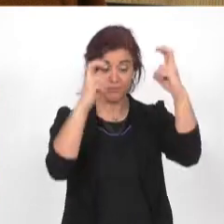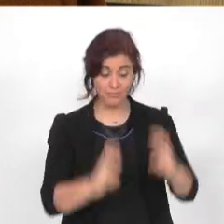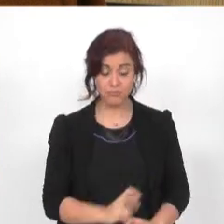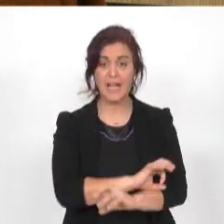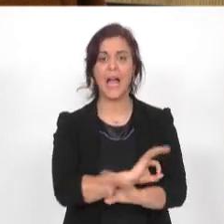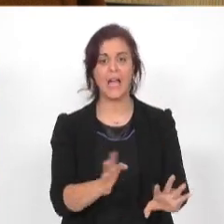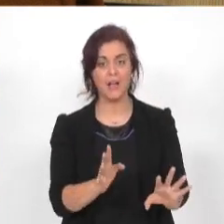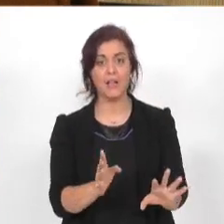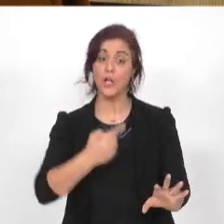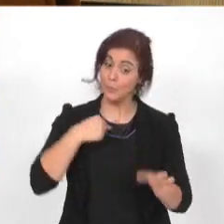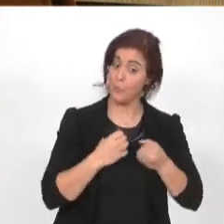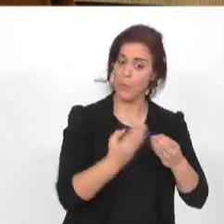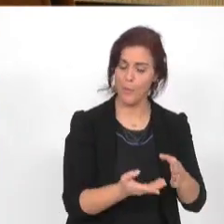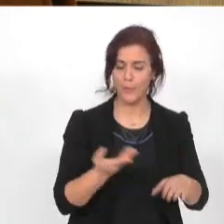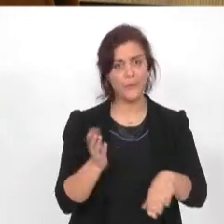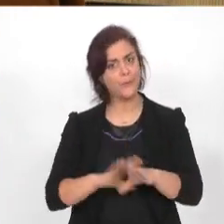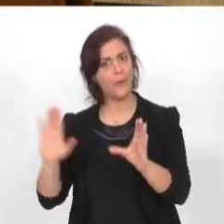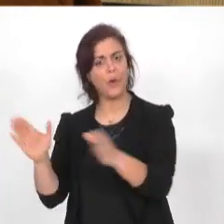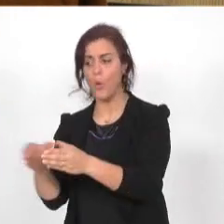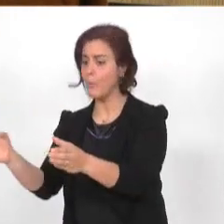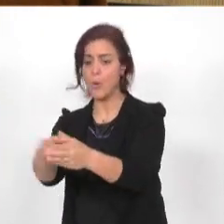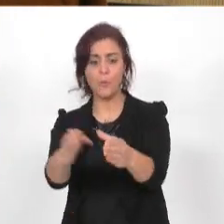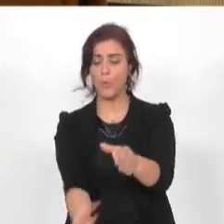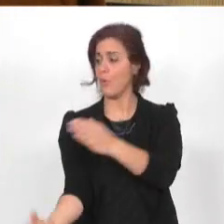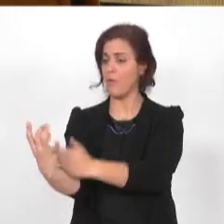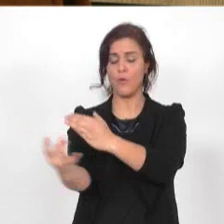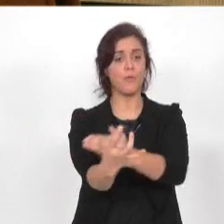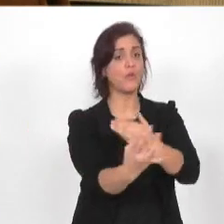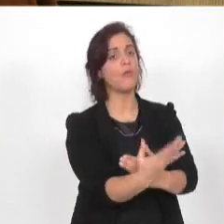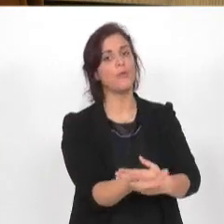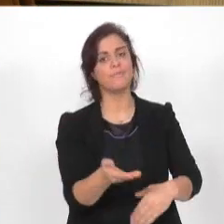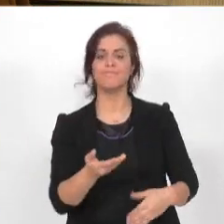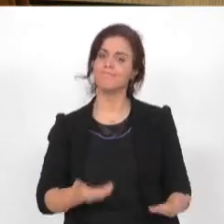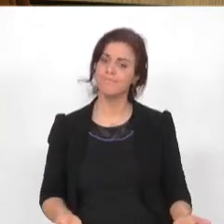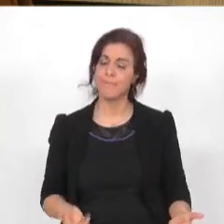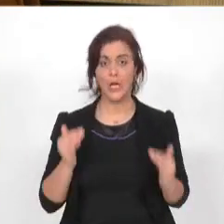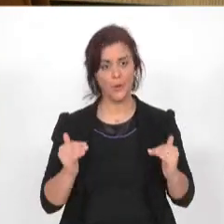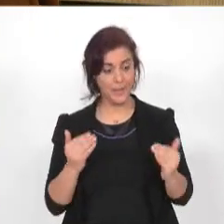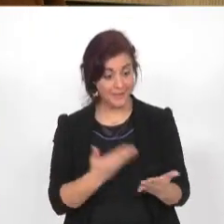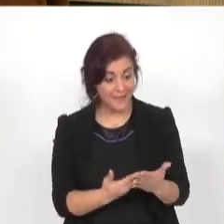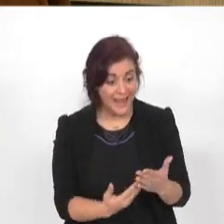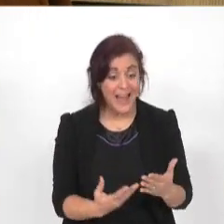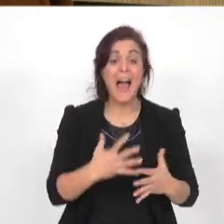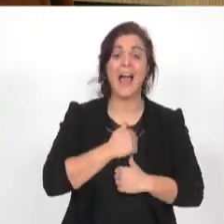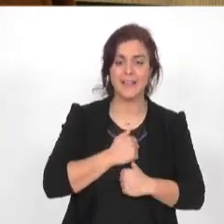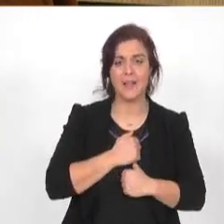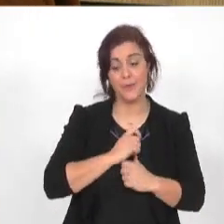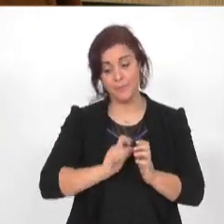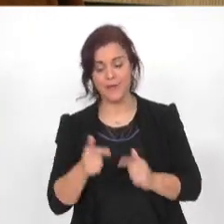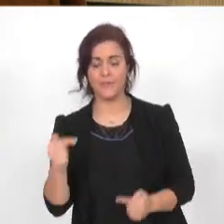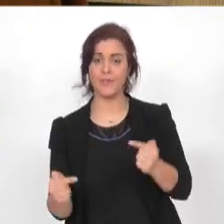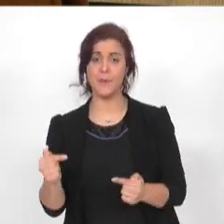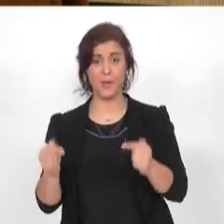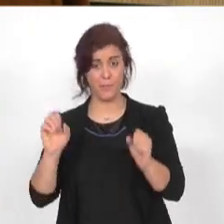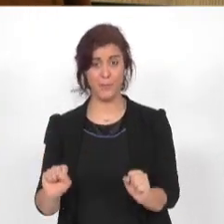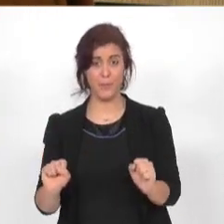tous les autres groupes. Tout cela aurait pu vous pousser à ouvrir le débat. D'autant que, en réponse à la concertation menée sur la gestion des